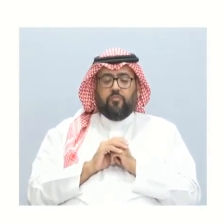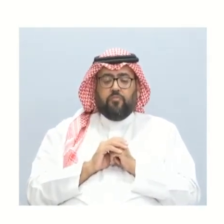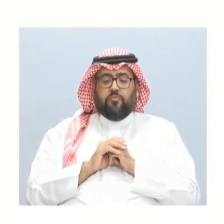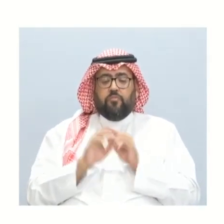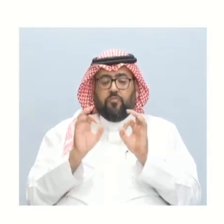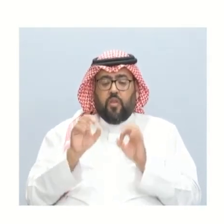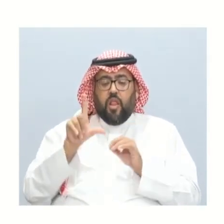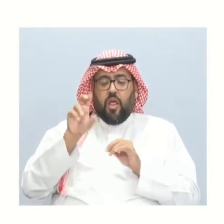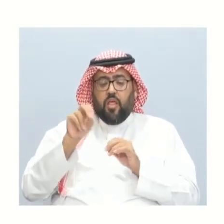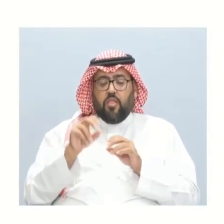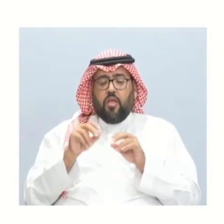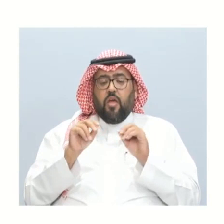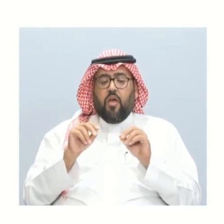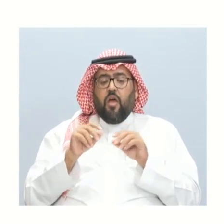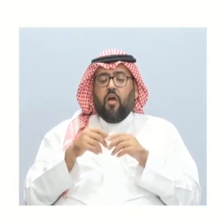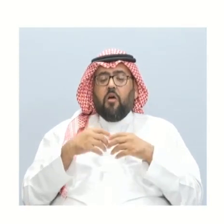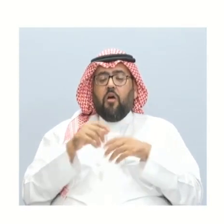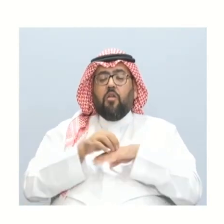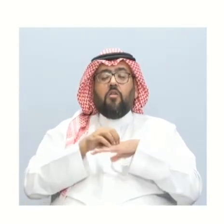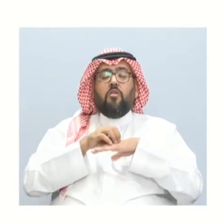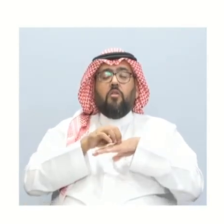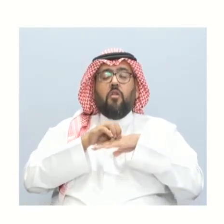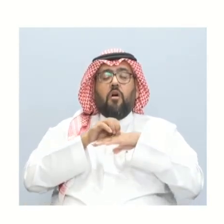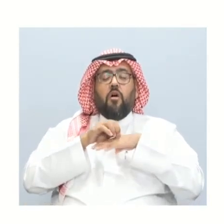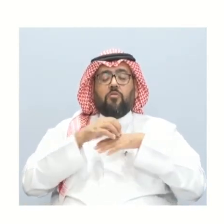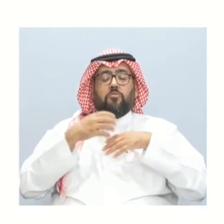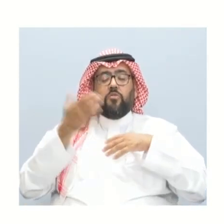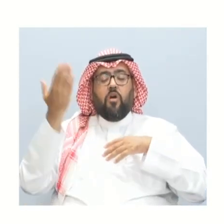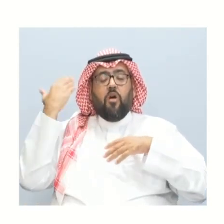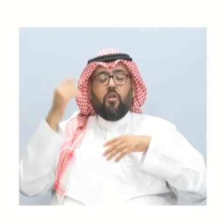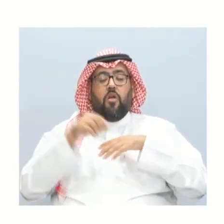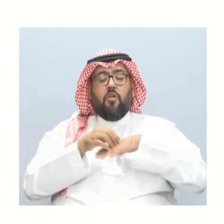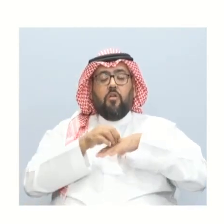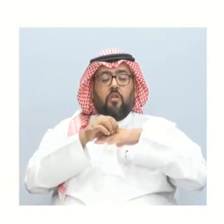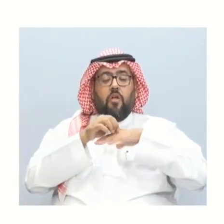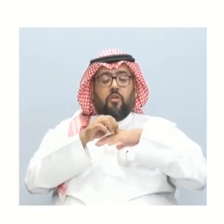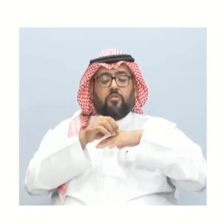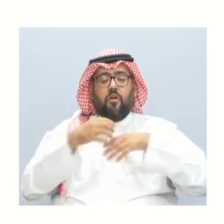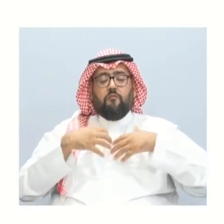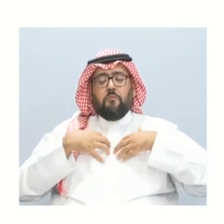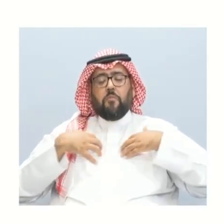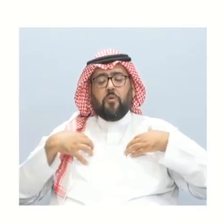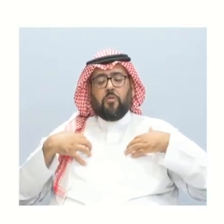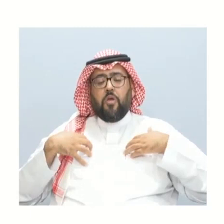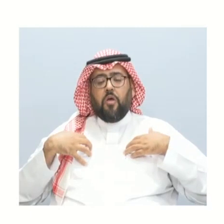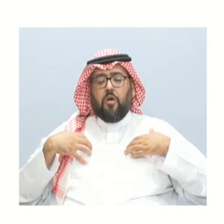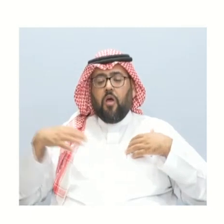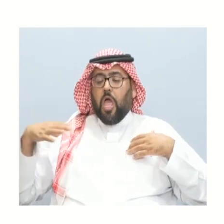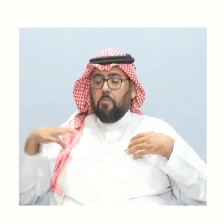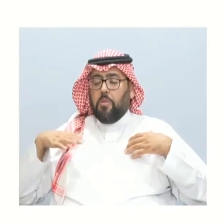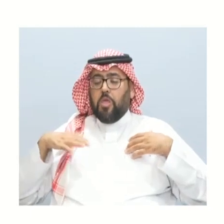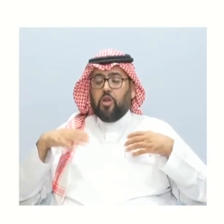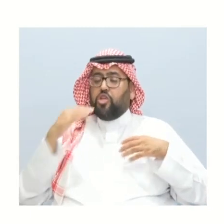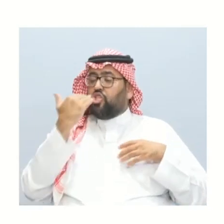لقد كان فرح الناس عظيما عندما فتح الامير الشاب الرياض